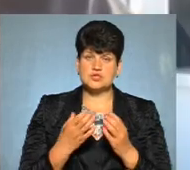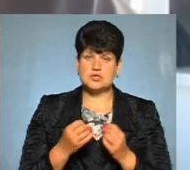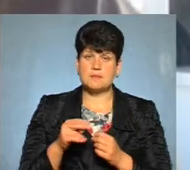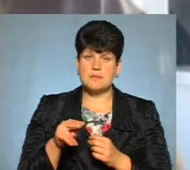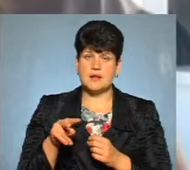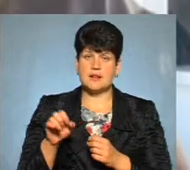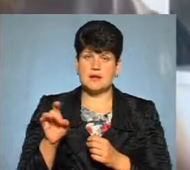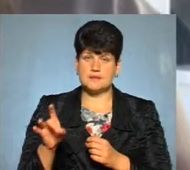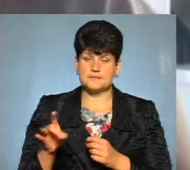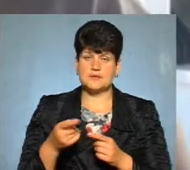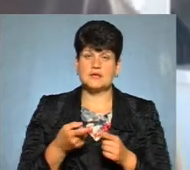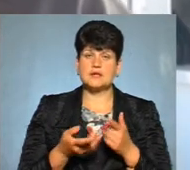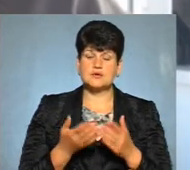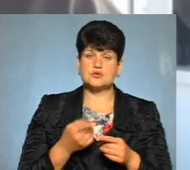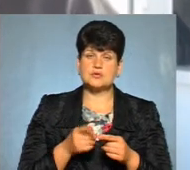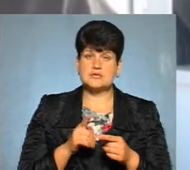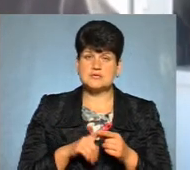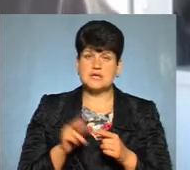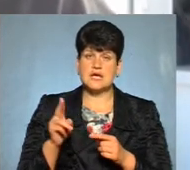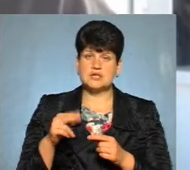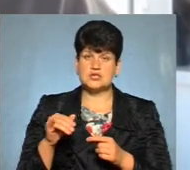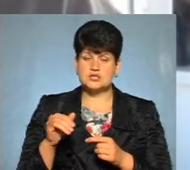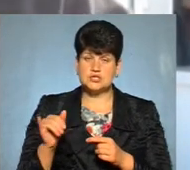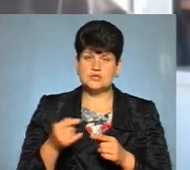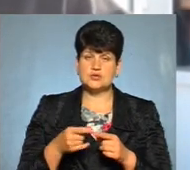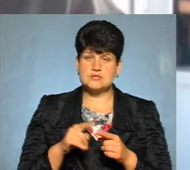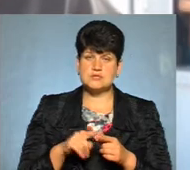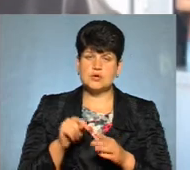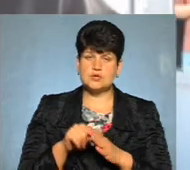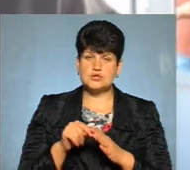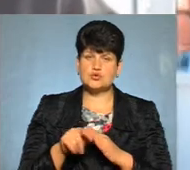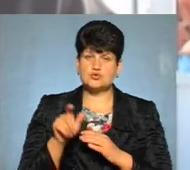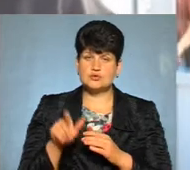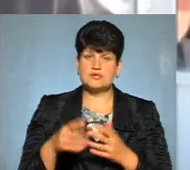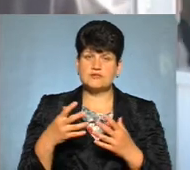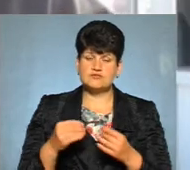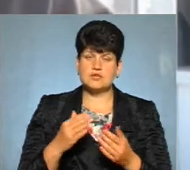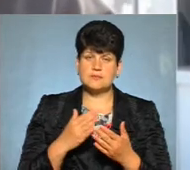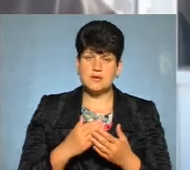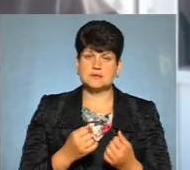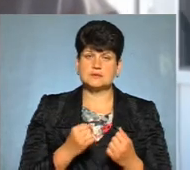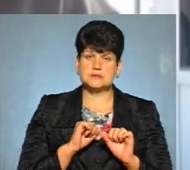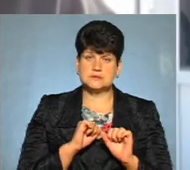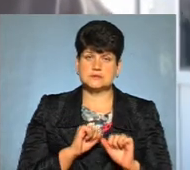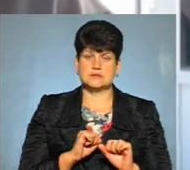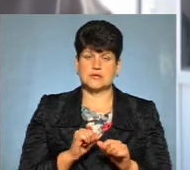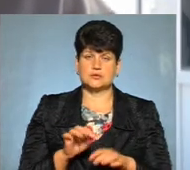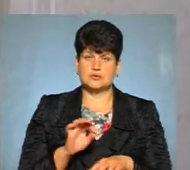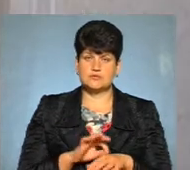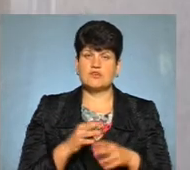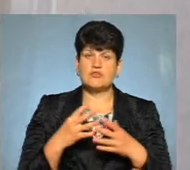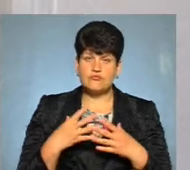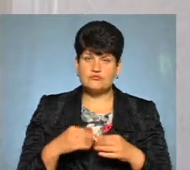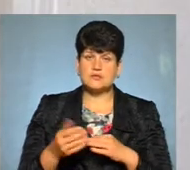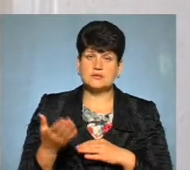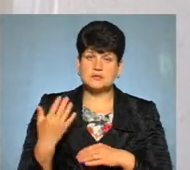ПЛР-тестом. Якщо це виявлення імуноглобулінів G, то це означає, що людина вже має стійкий імунітет до даного захворювання, тобто вона їм перехворіла.